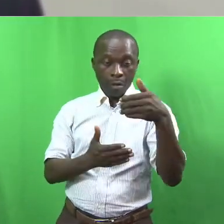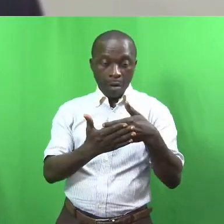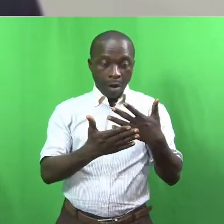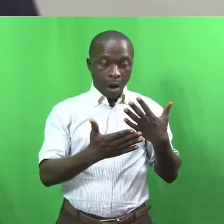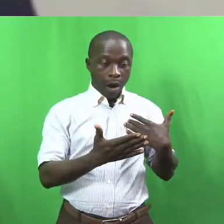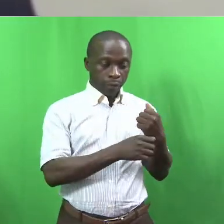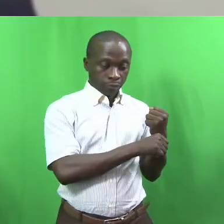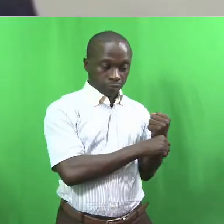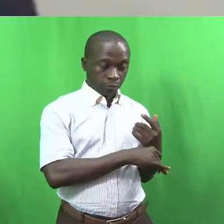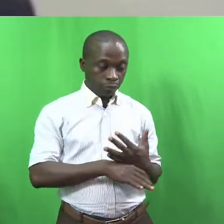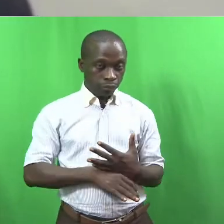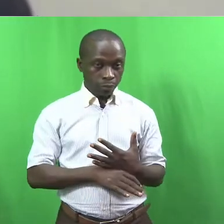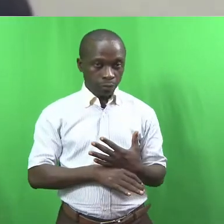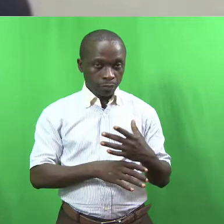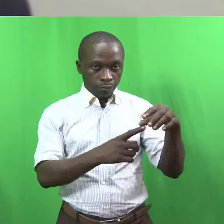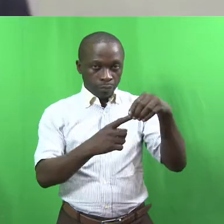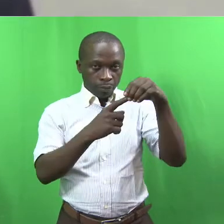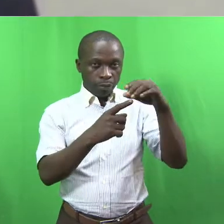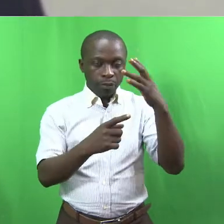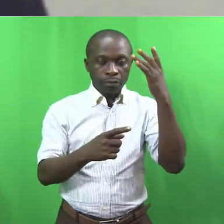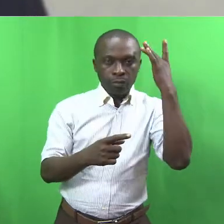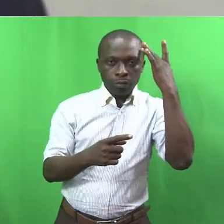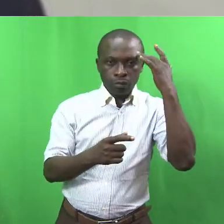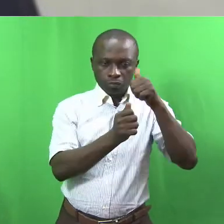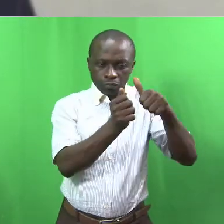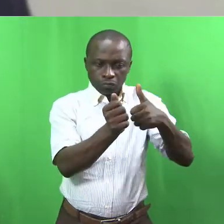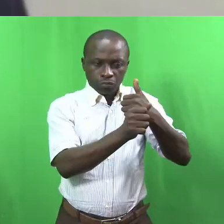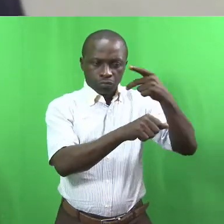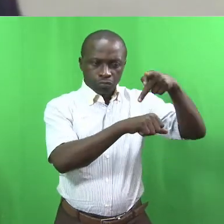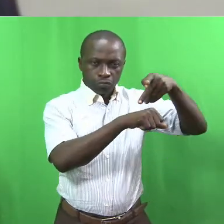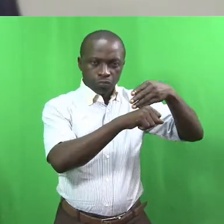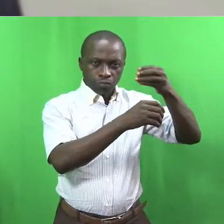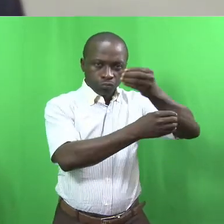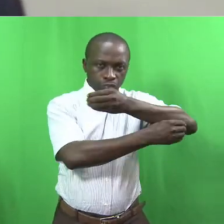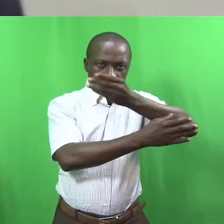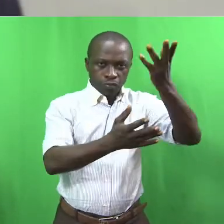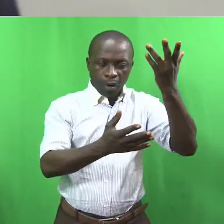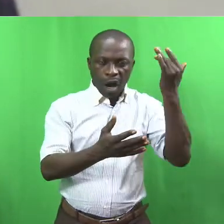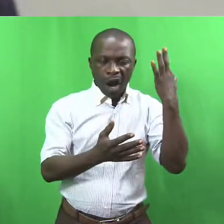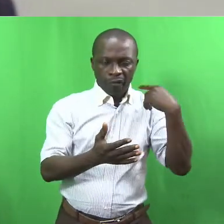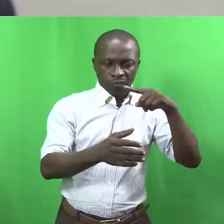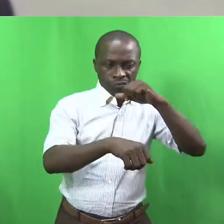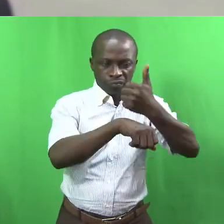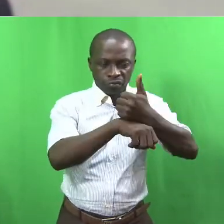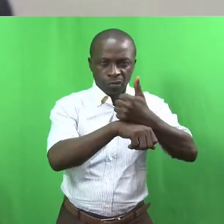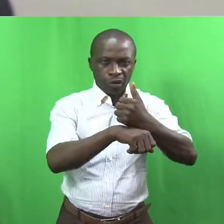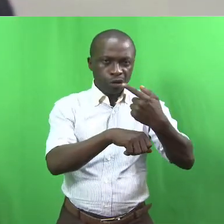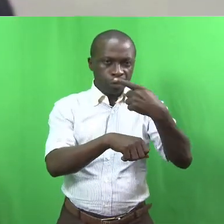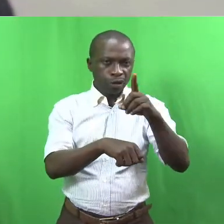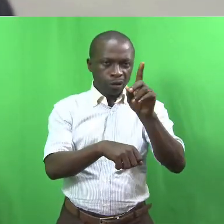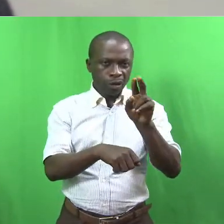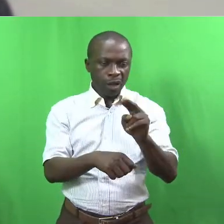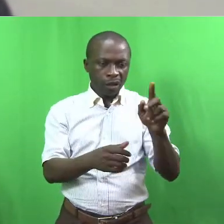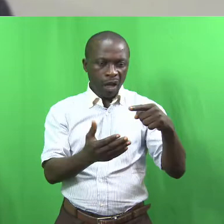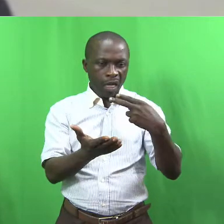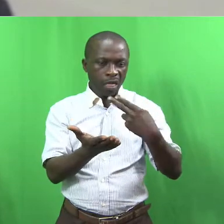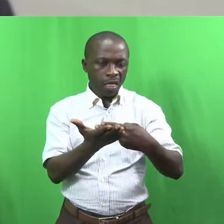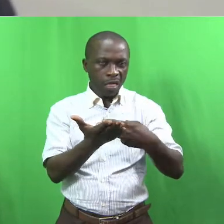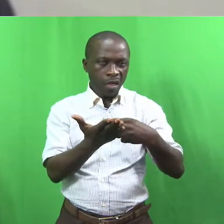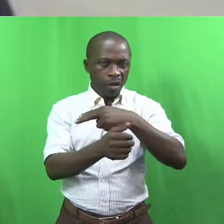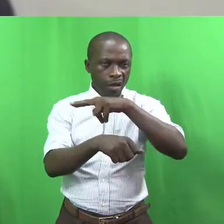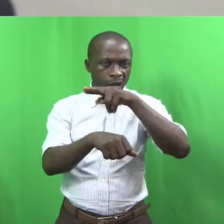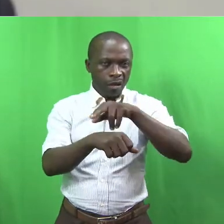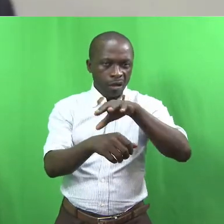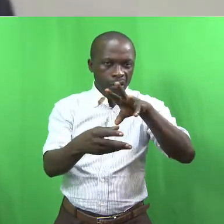du Nord-Ouest et du Sud-Ouest, une recommandation forte du Grand Dialogue National convoqué par le chef de l'État, son Excellence